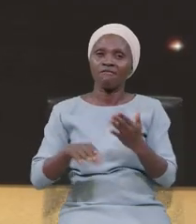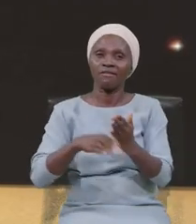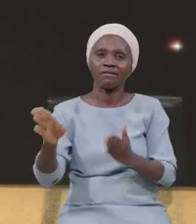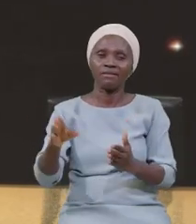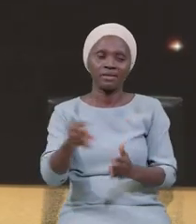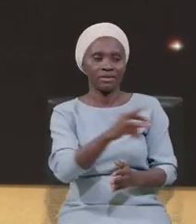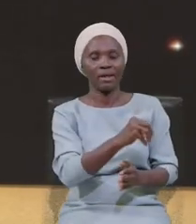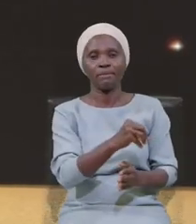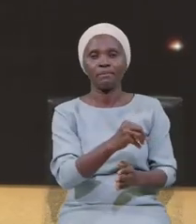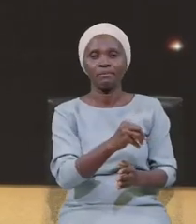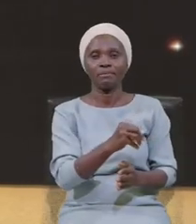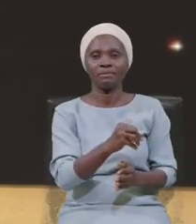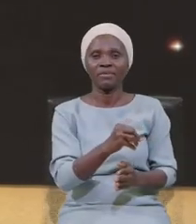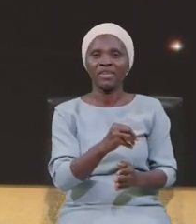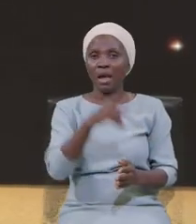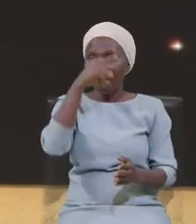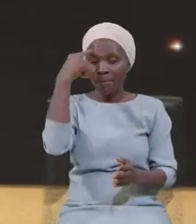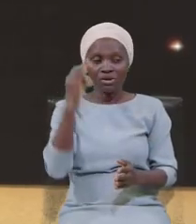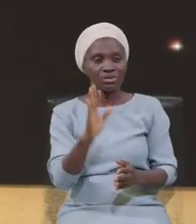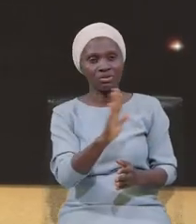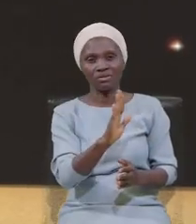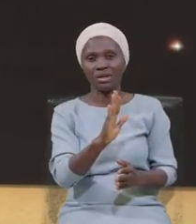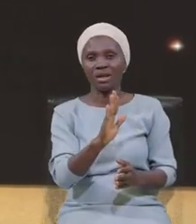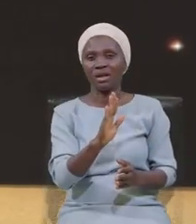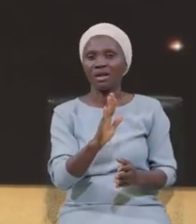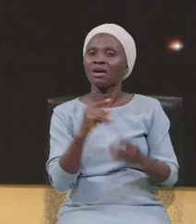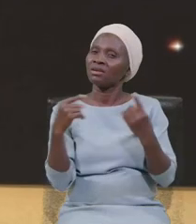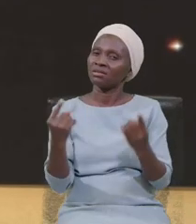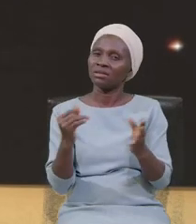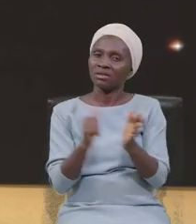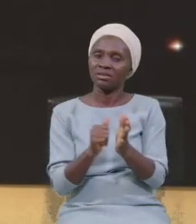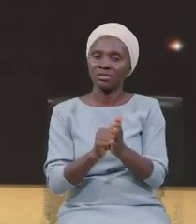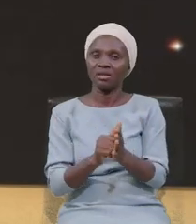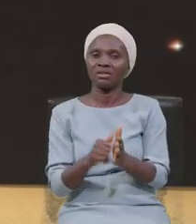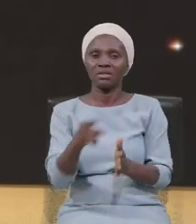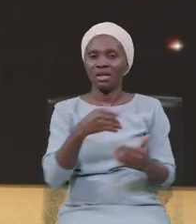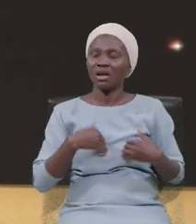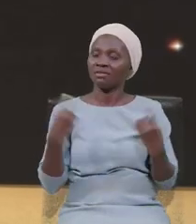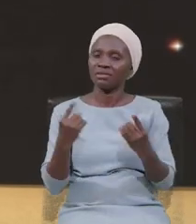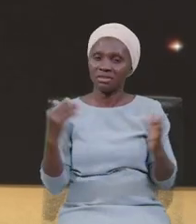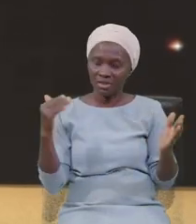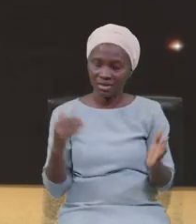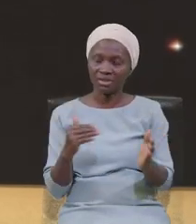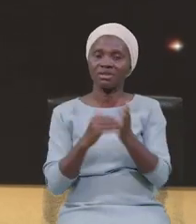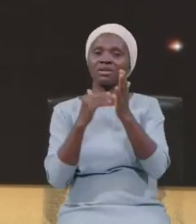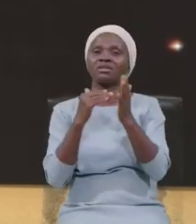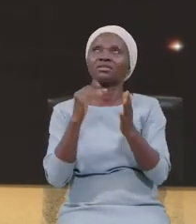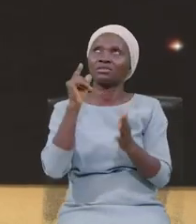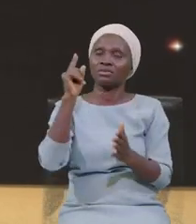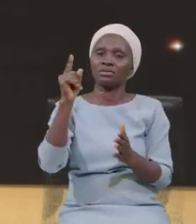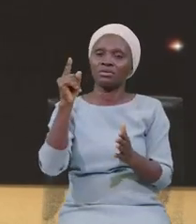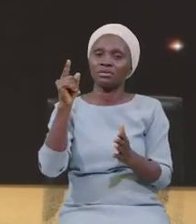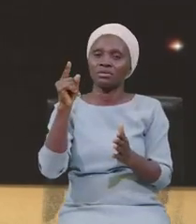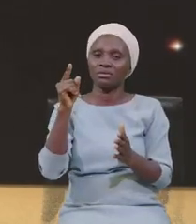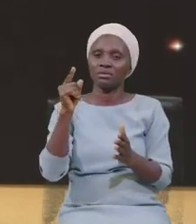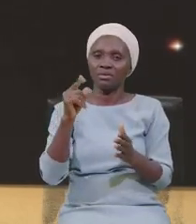des infidélités, il a dit, à cause des infidélités dont ils se sont rendus coupables envers